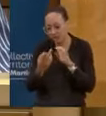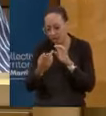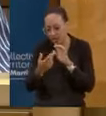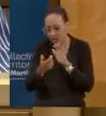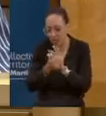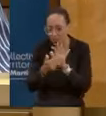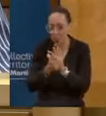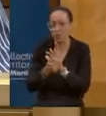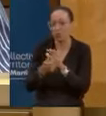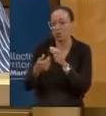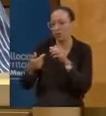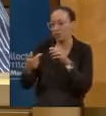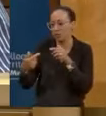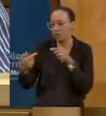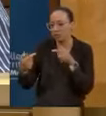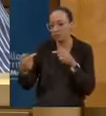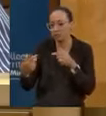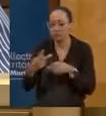d'une opposition,